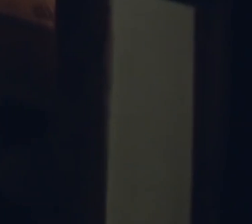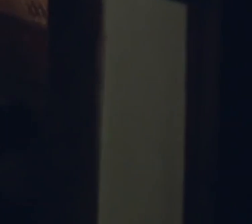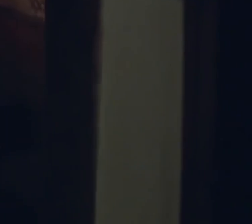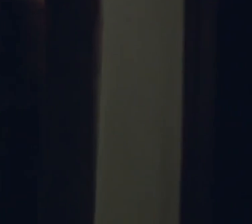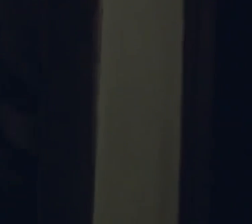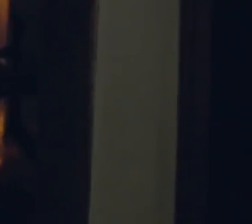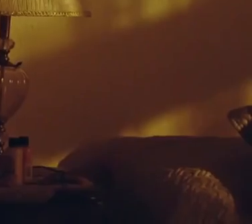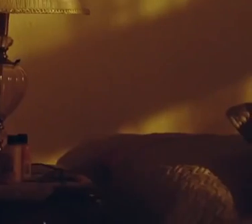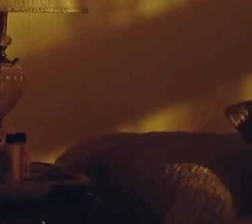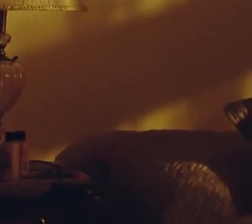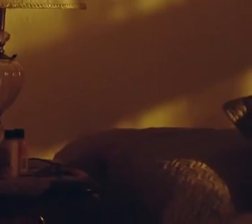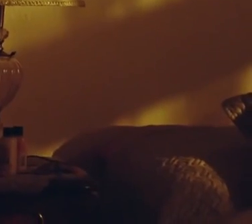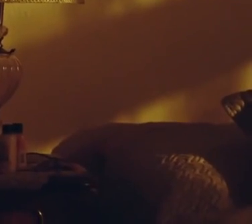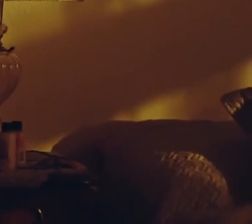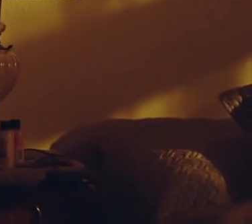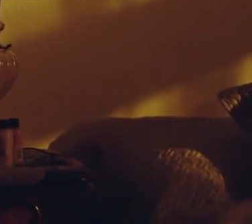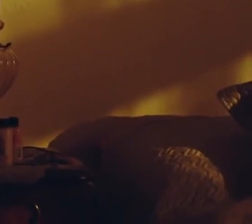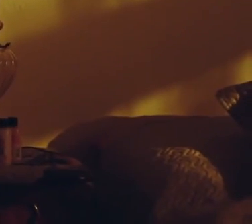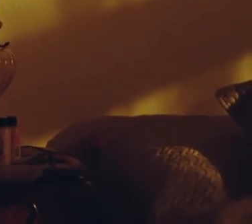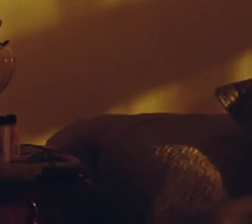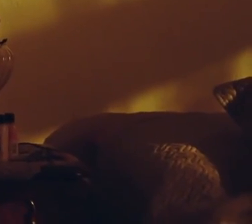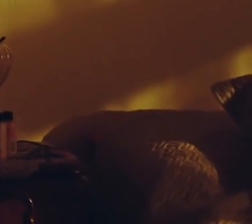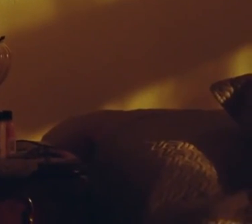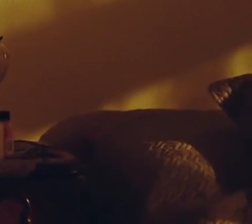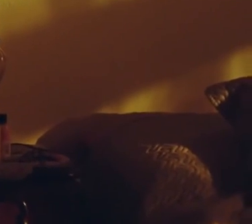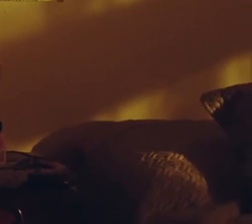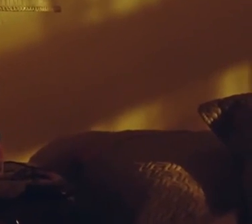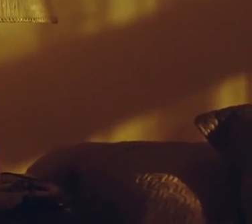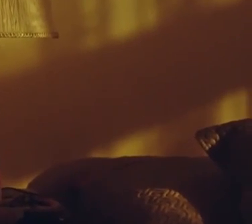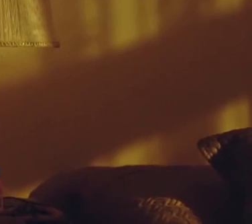uçlarına basa basa pembe panter gibi yürüyerek karşıdaki yatak odasına girdi.